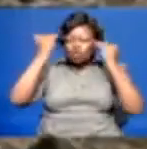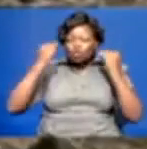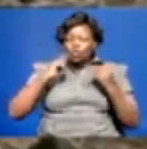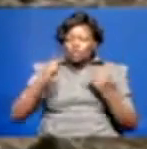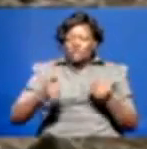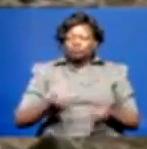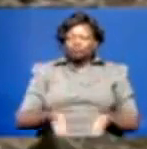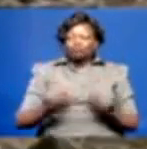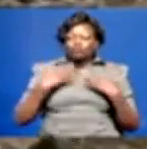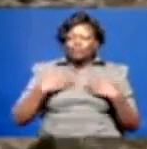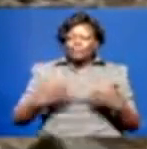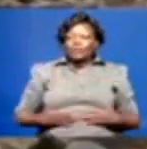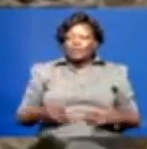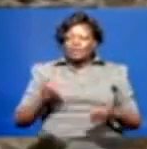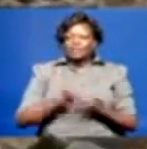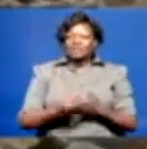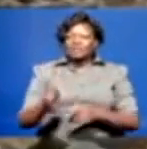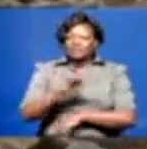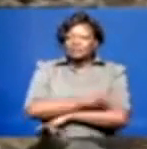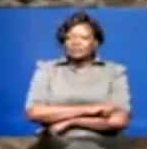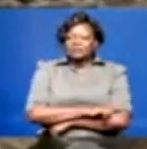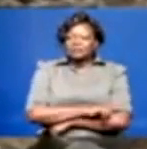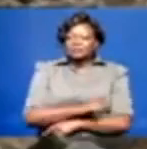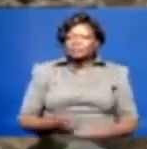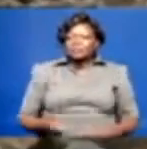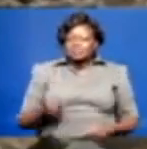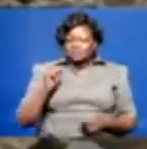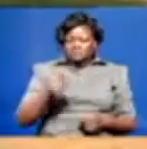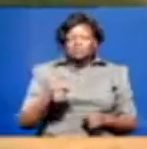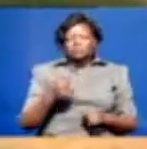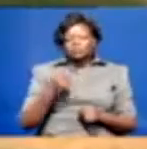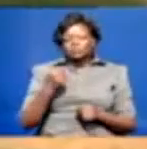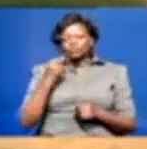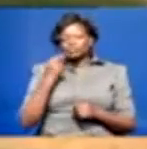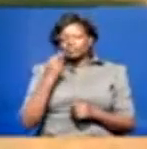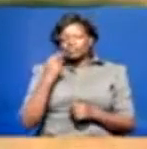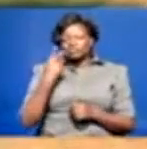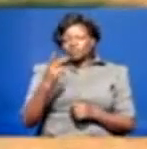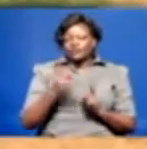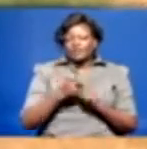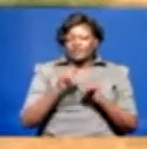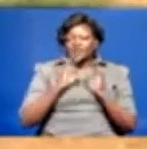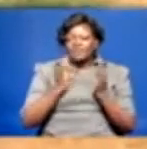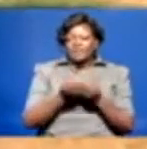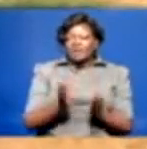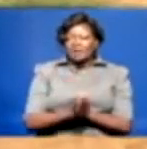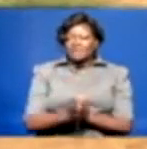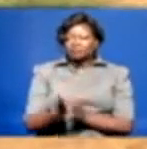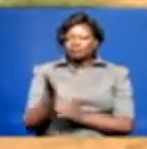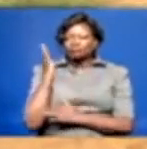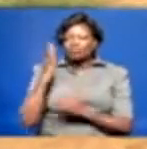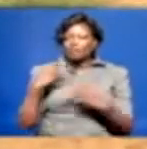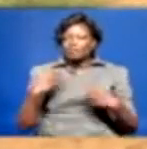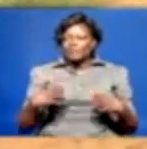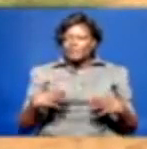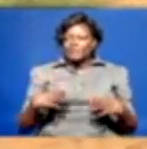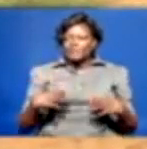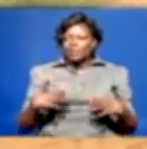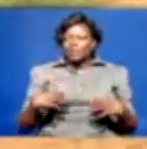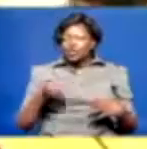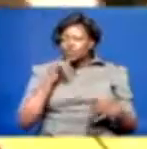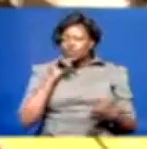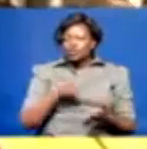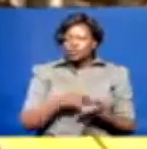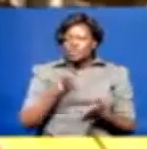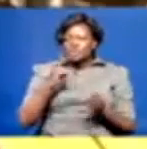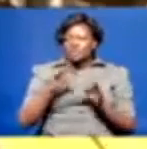On the material day, the exhumation was witnessed by the first family, security agencies, residents excluding the second